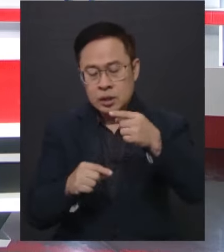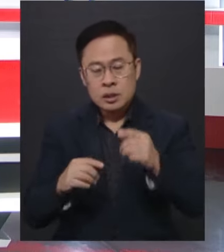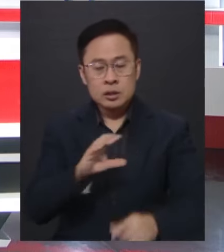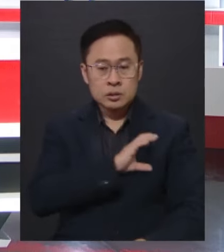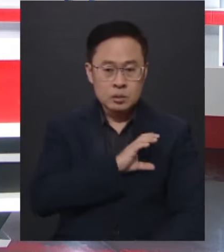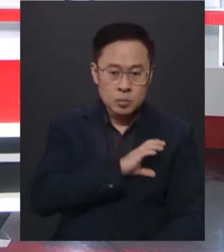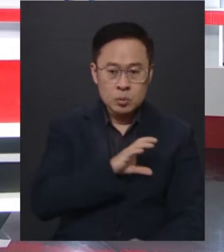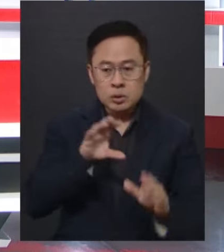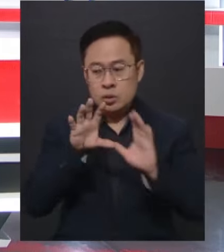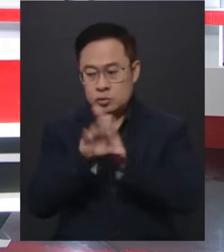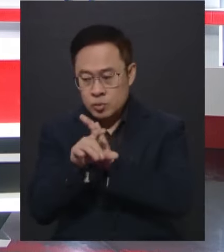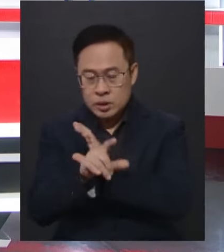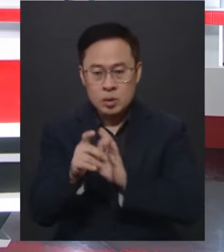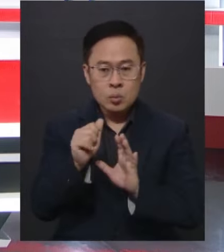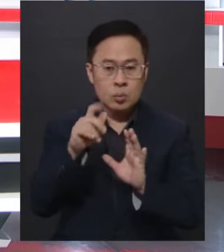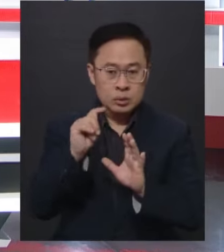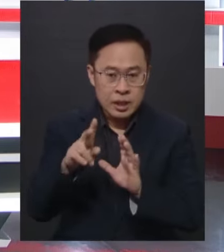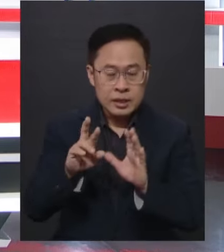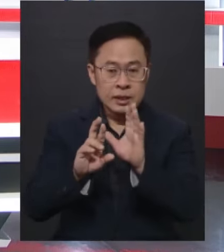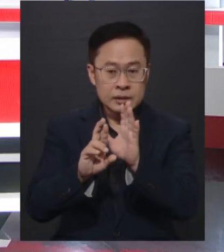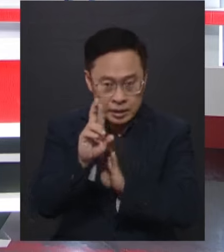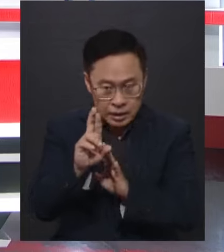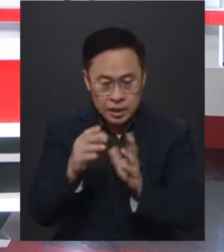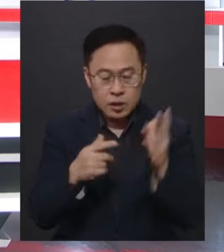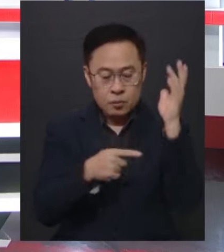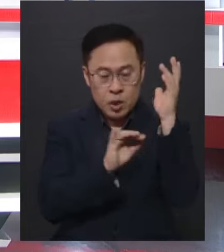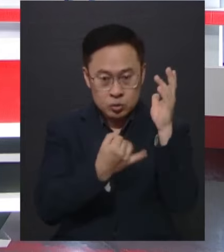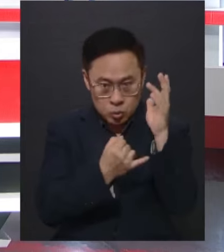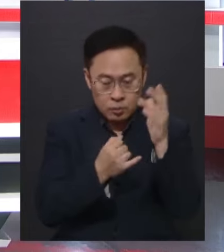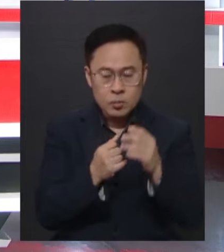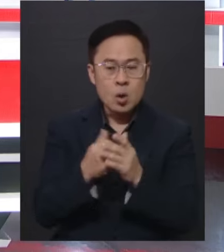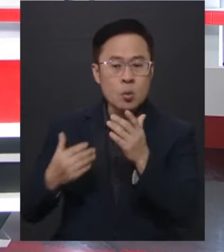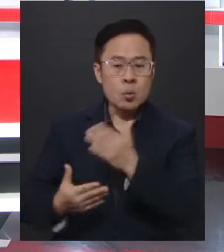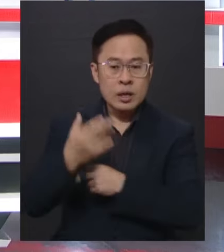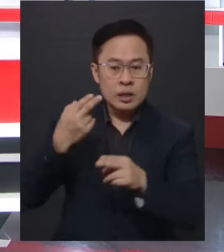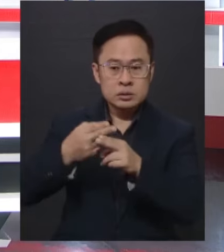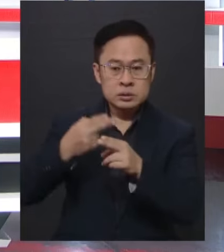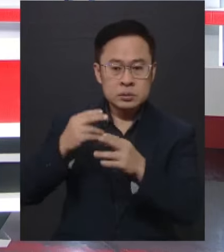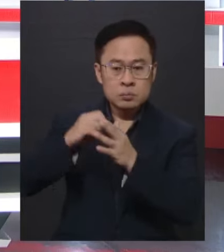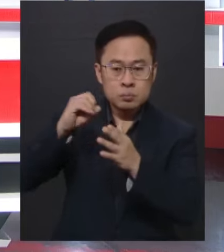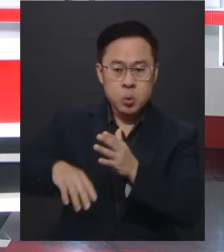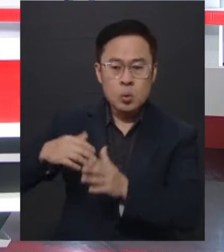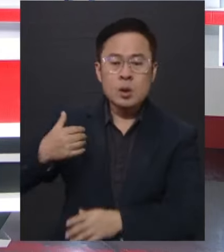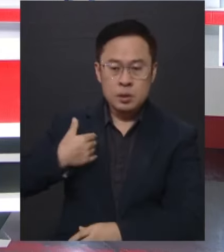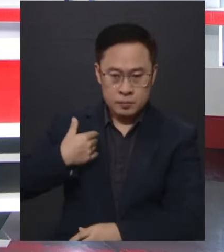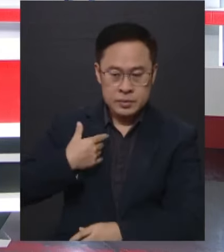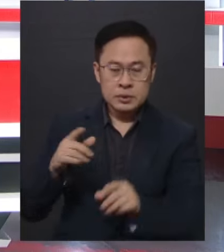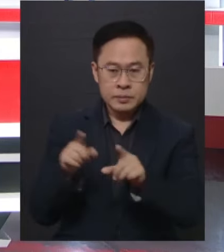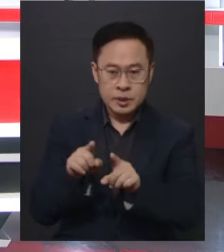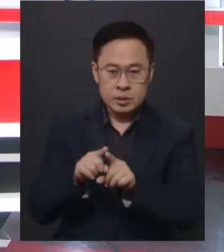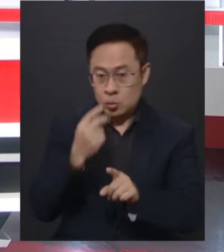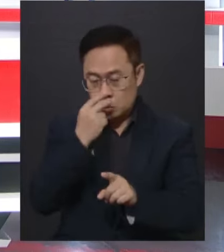ชลบุรีอุทัยแม้กระทั่งเชียงรายนะครับก็ยังไม่แน่ว่าจะรอดในการตกชั้นนะครับเพราะว่า